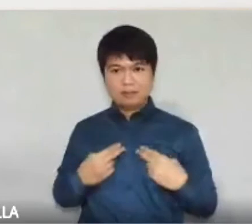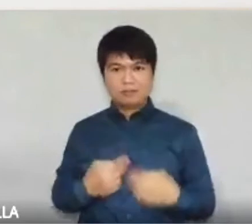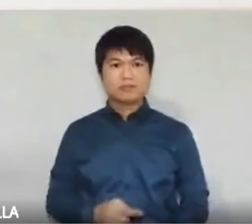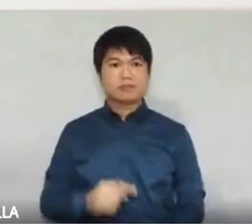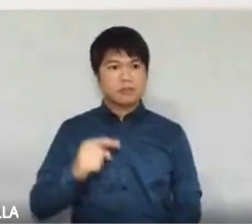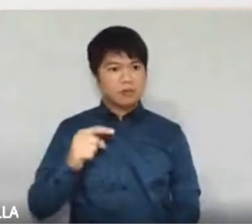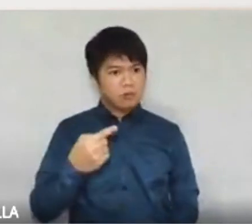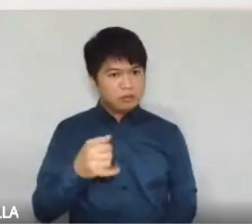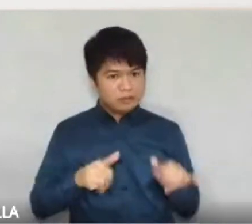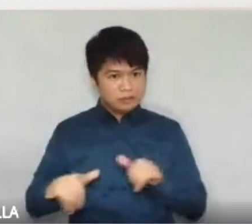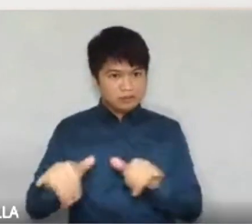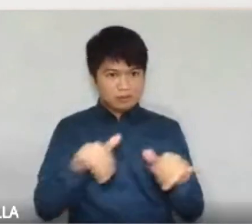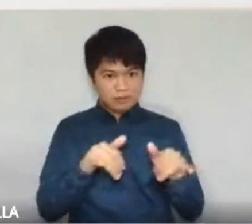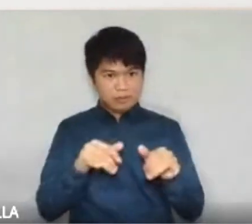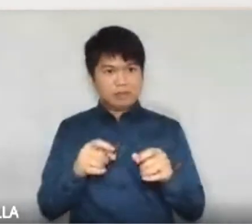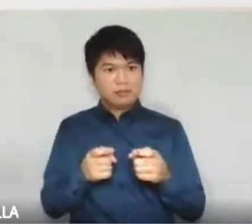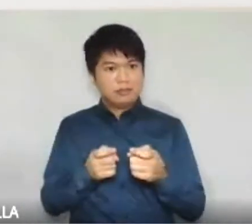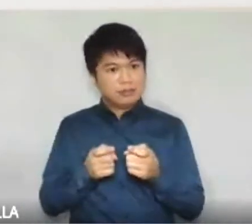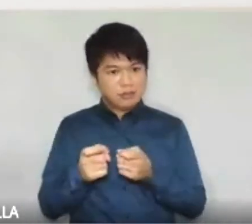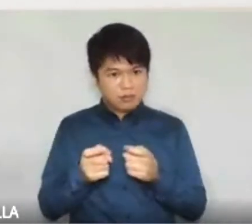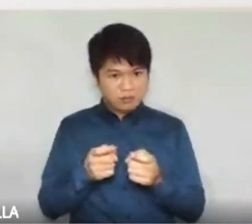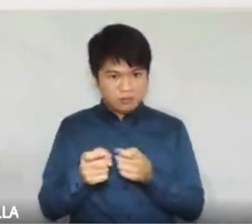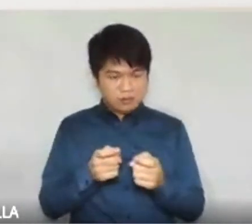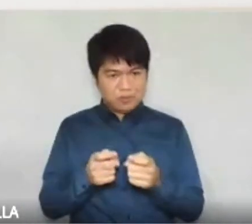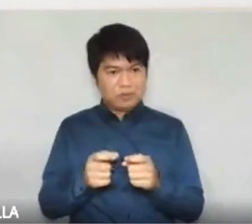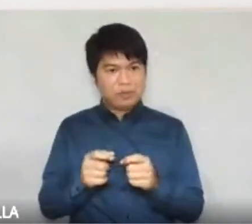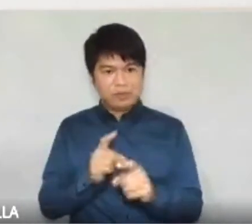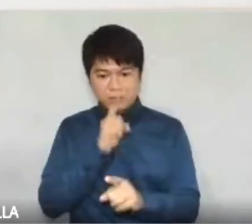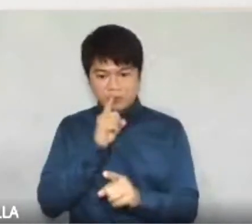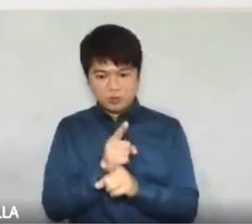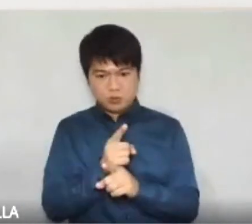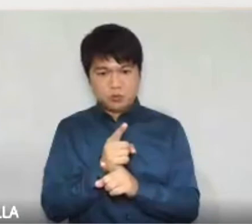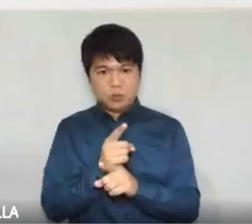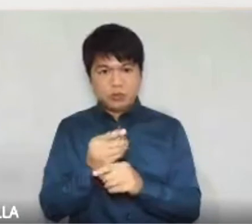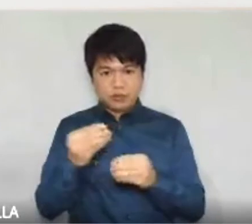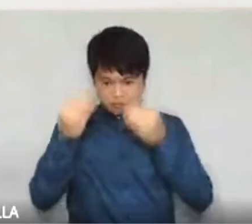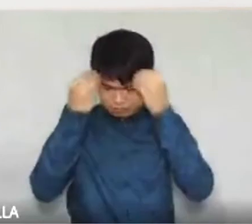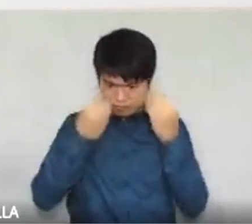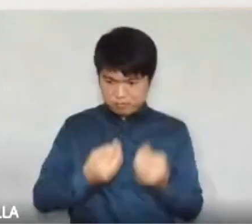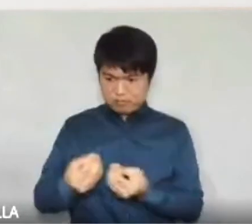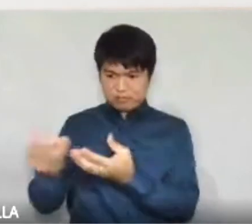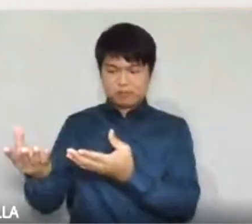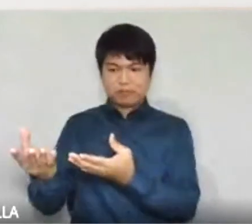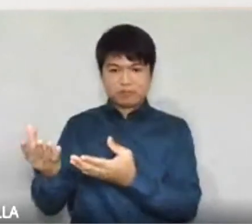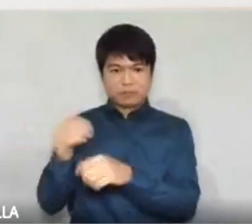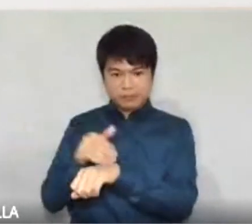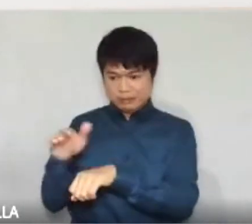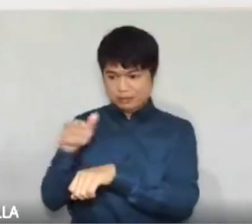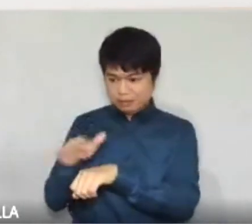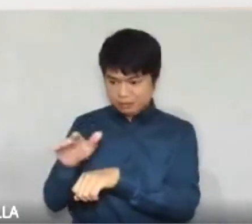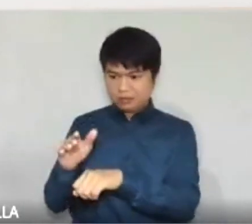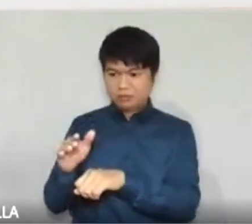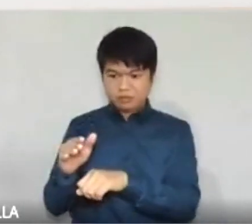at interoperability ay nakakasigurado na ang pagpasa ng impormasyon sa pagitan ng pasyente